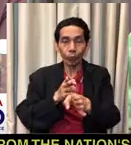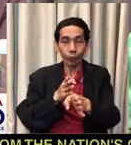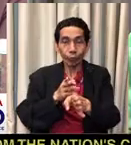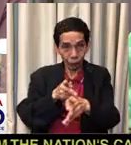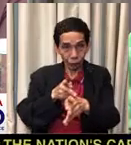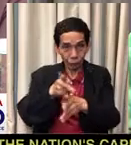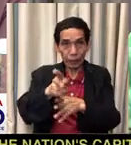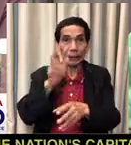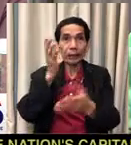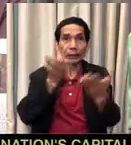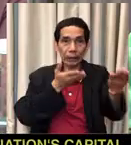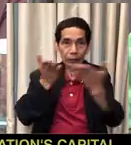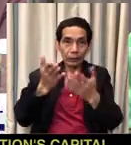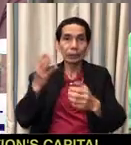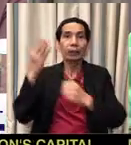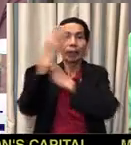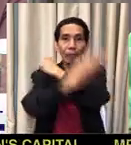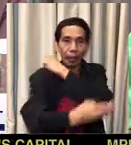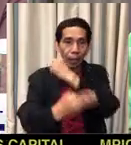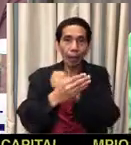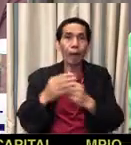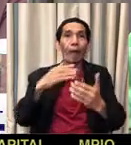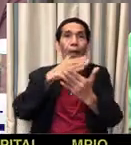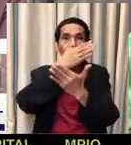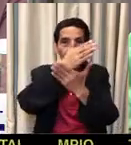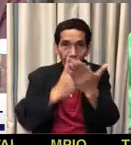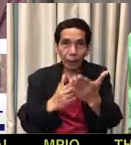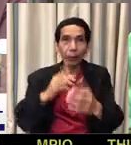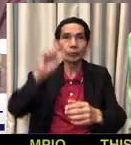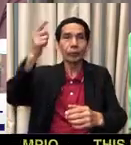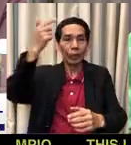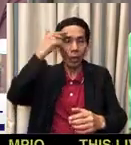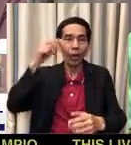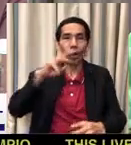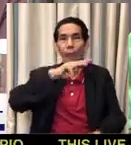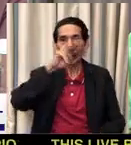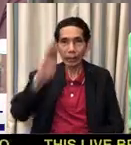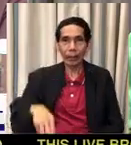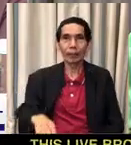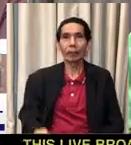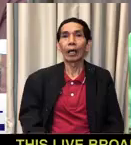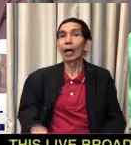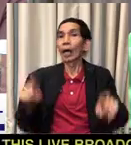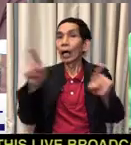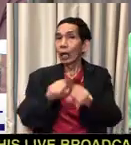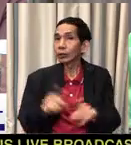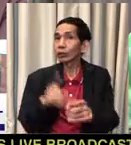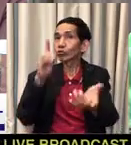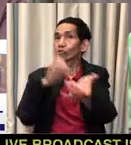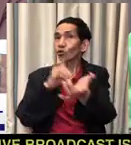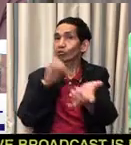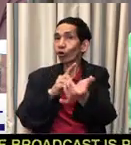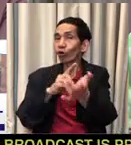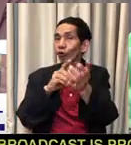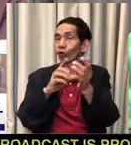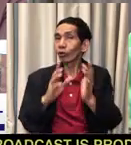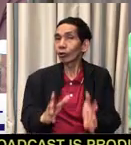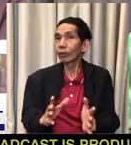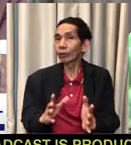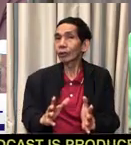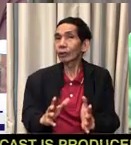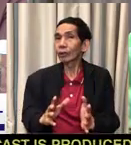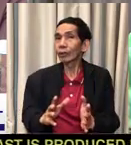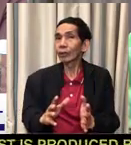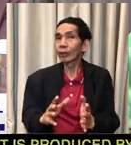niya, naglilingkod na siya sa bayan. Bahagi na siya ng gobyerno ng Maynila bilang doktora. Oh, yan